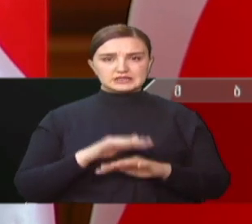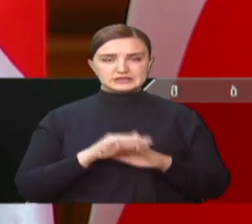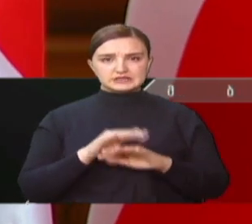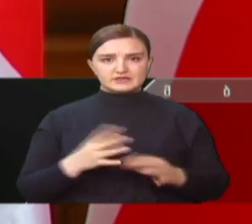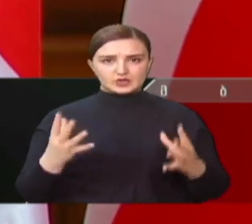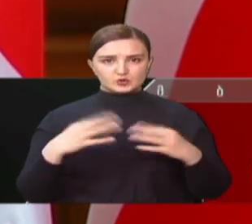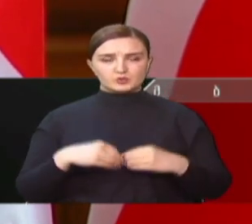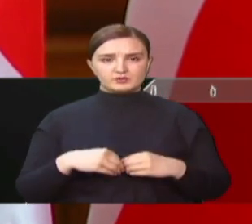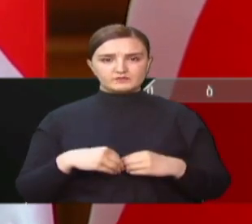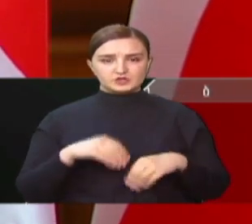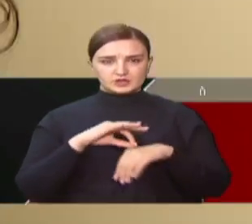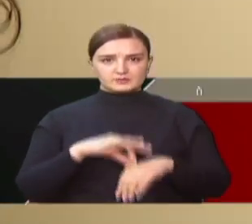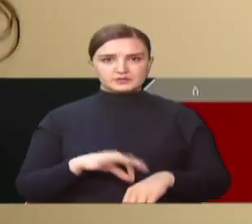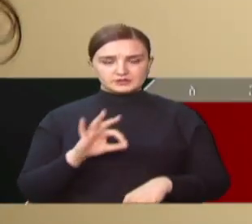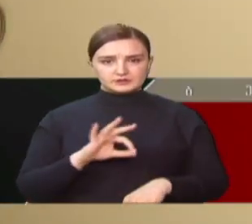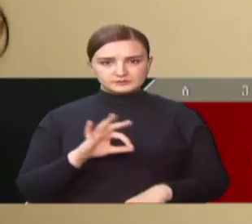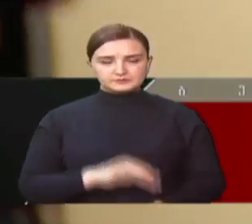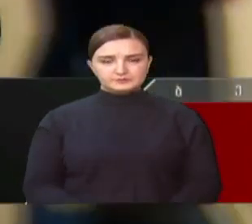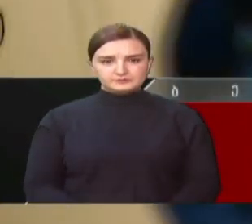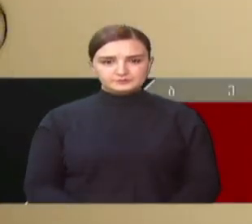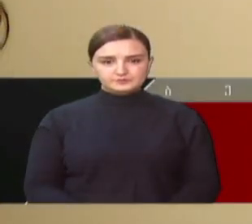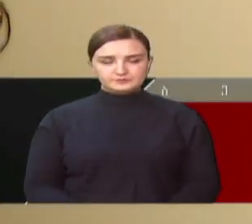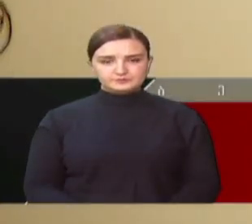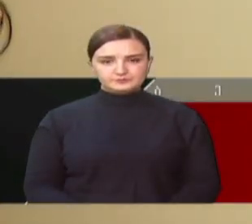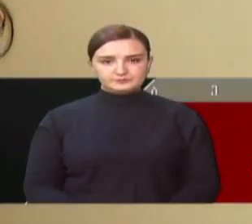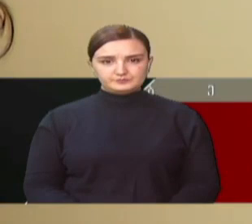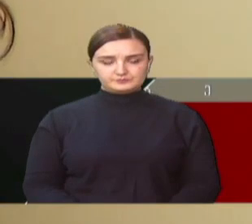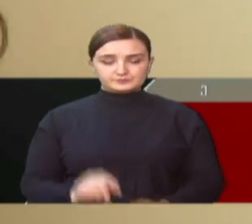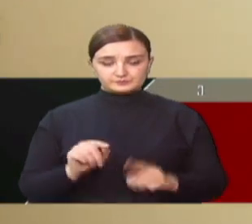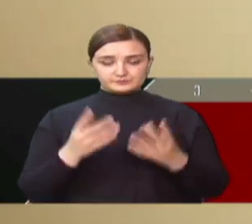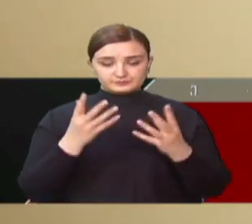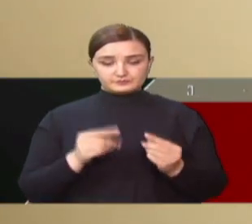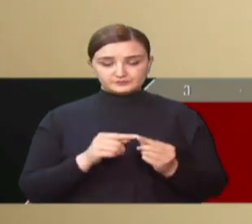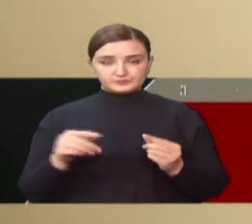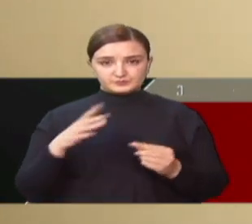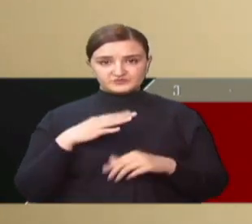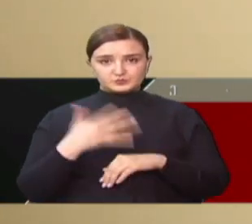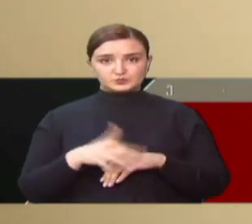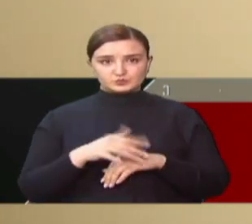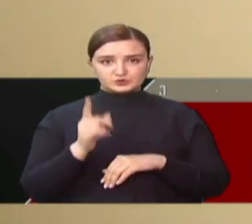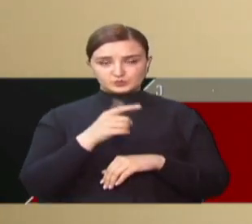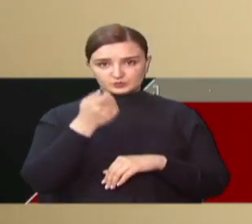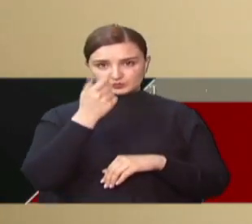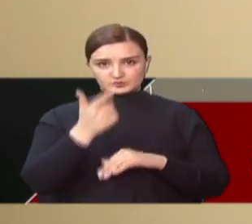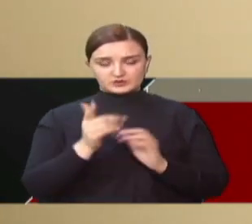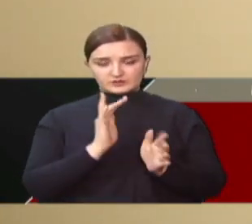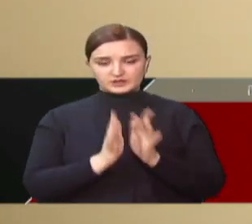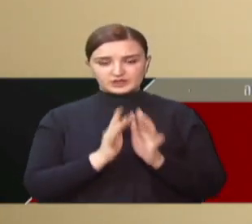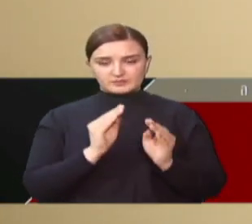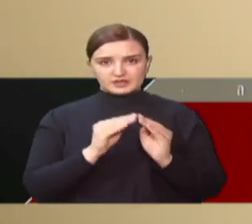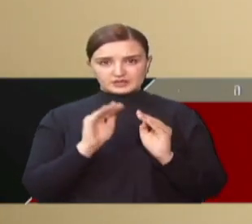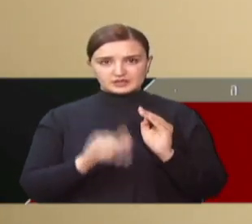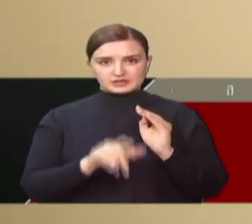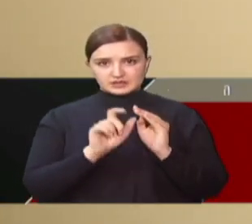ertobliuat chatare baze. Am dreptși, rom zuinu are bai cu cuchași, rusnaulis camzirze, da, atia ta